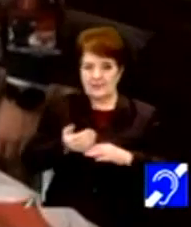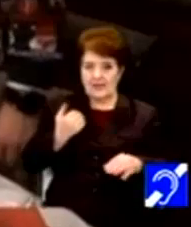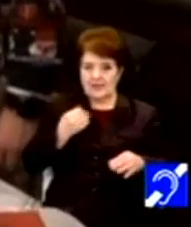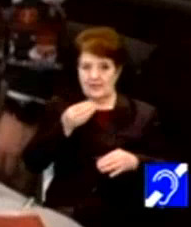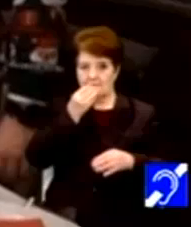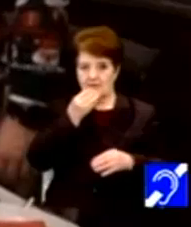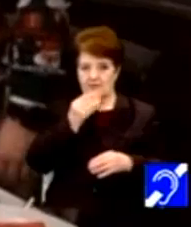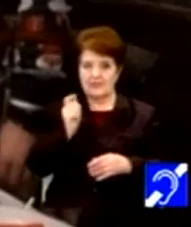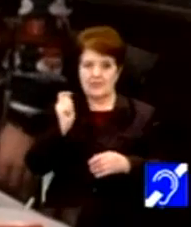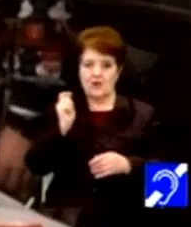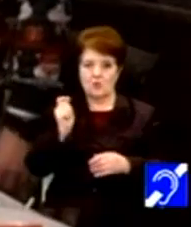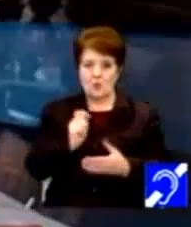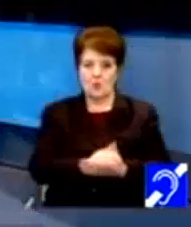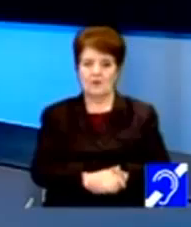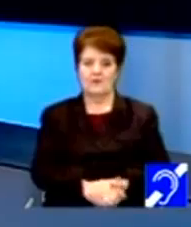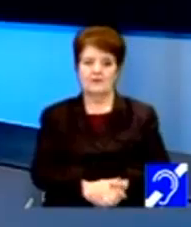masa de anul nou.